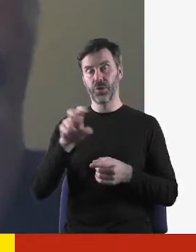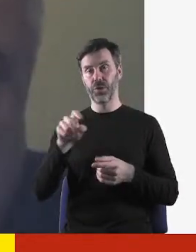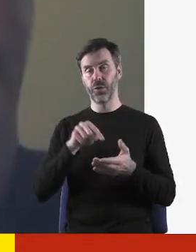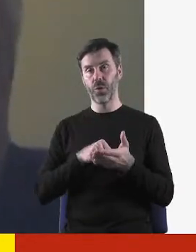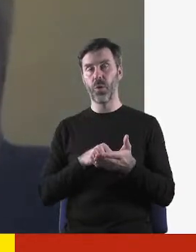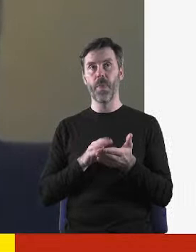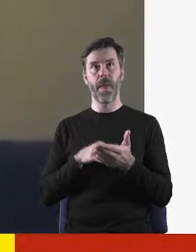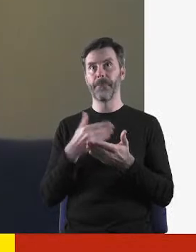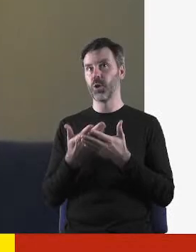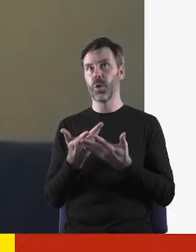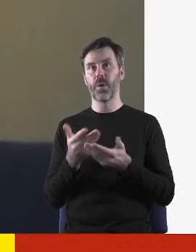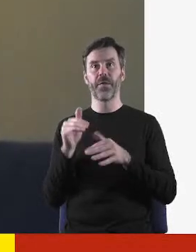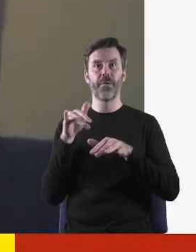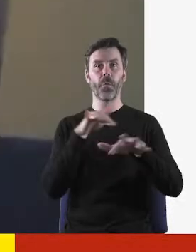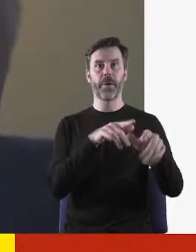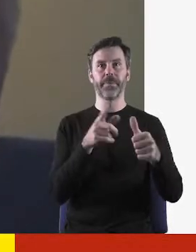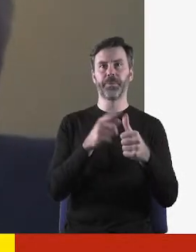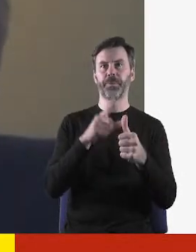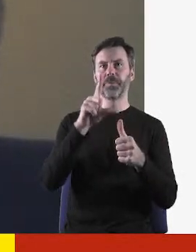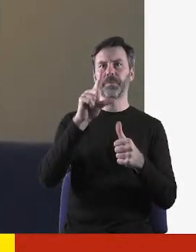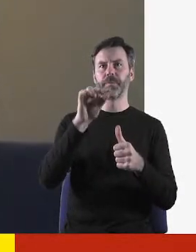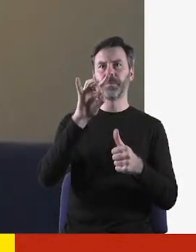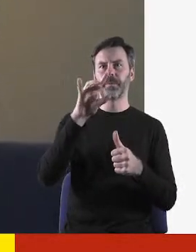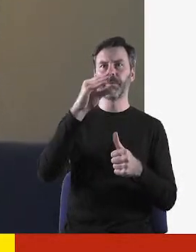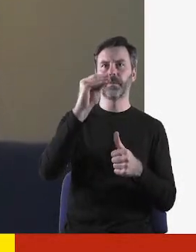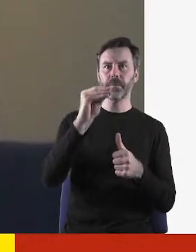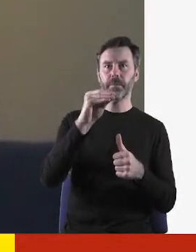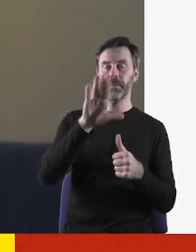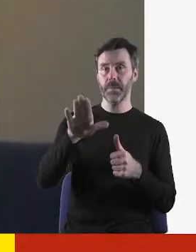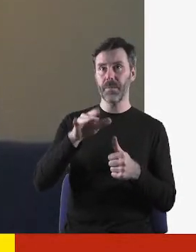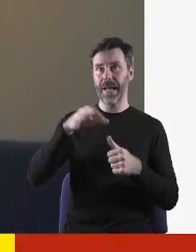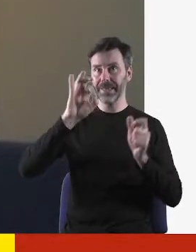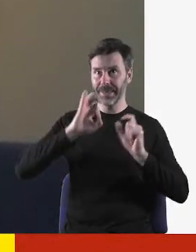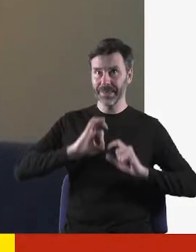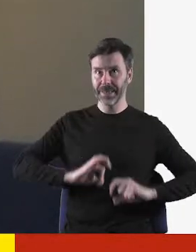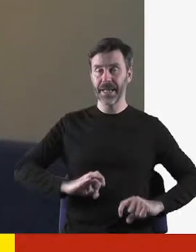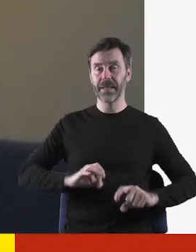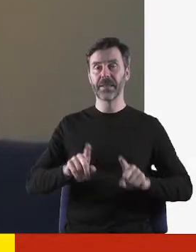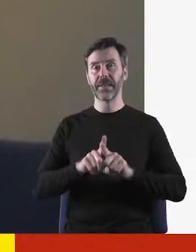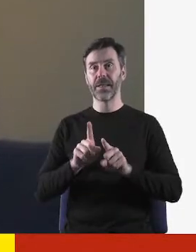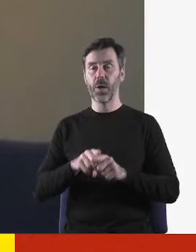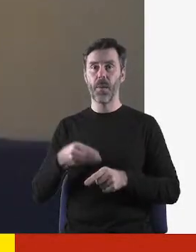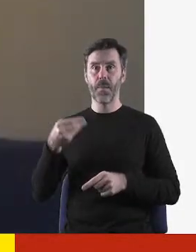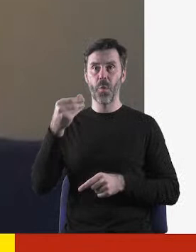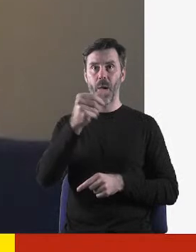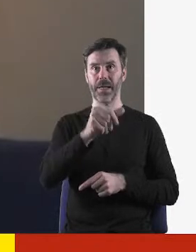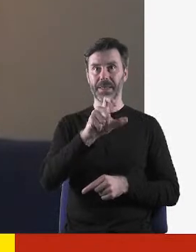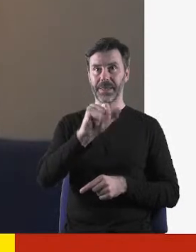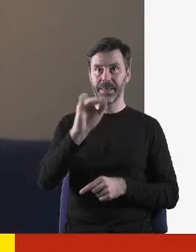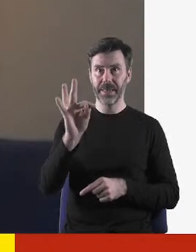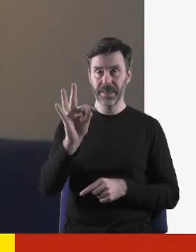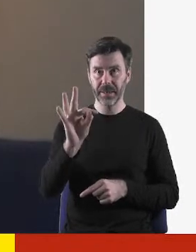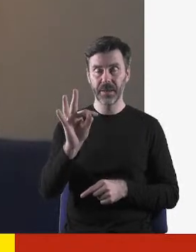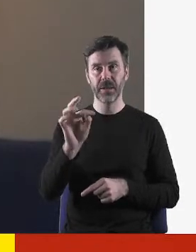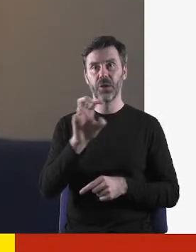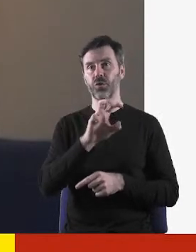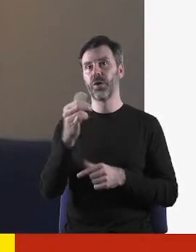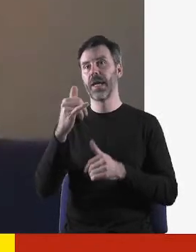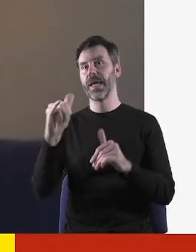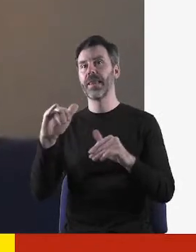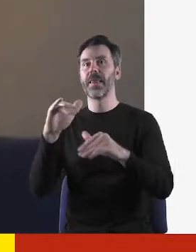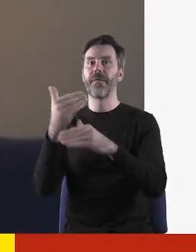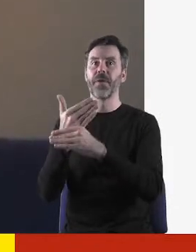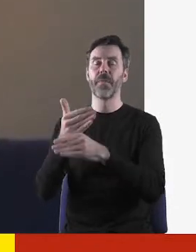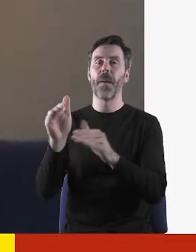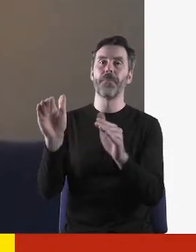na przykład tylko z PGE, z gwałtownego wzrostu zysków PGE, czy też innych dużych firm lokalnych, czy też z małego,